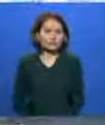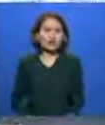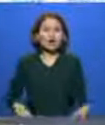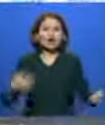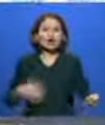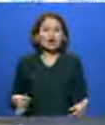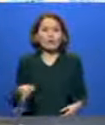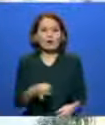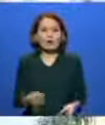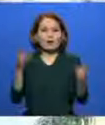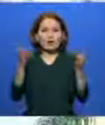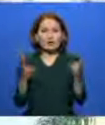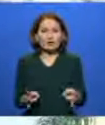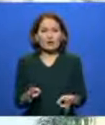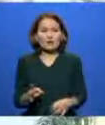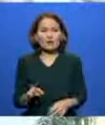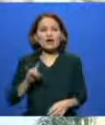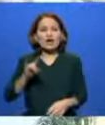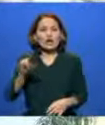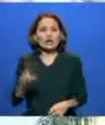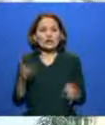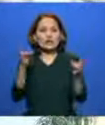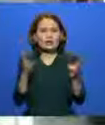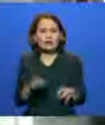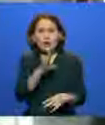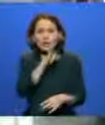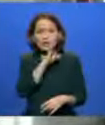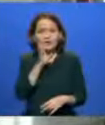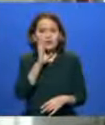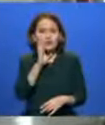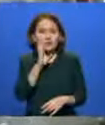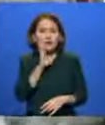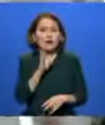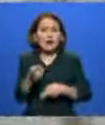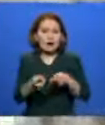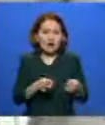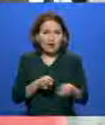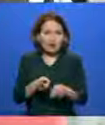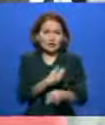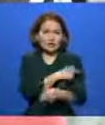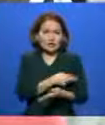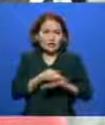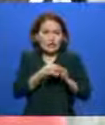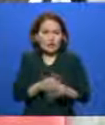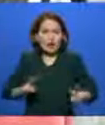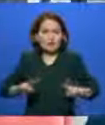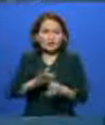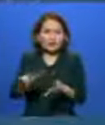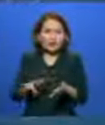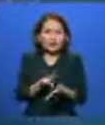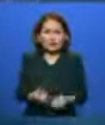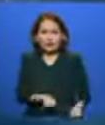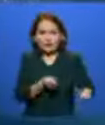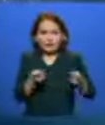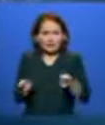Жамбыл облысында болған Ан-2 ұшағы апатынан зардап шеккен Әсем Шаяхметова операция жасалу үшін санитарлық авиацияның көмегімен Астанаға